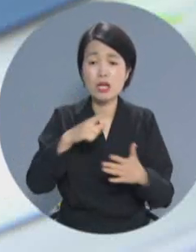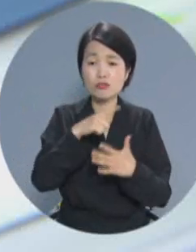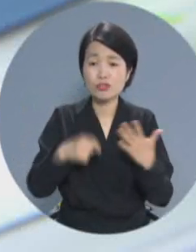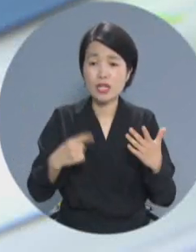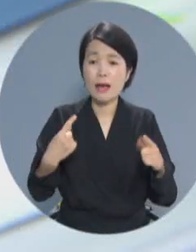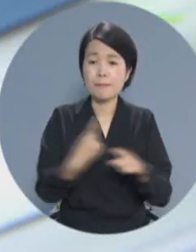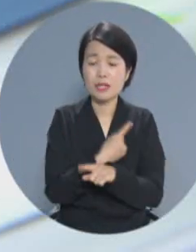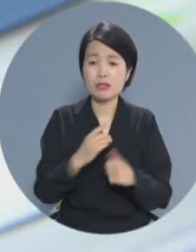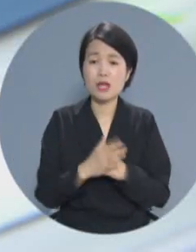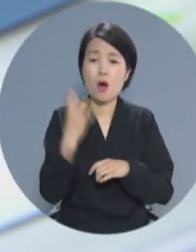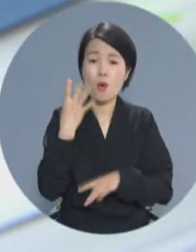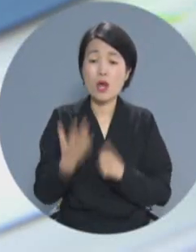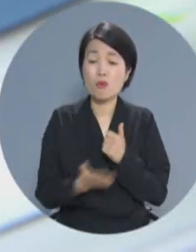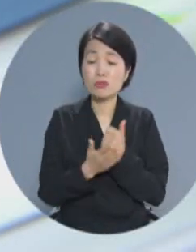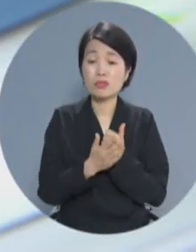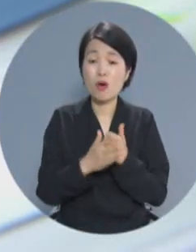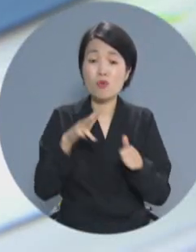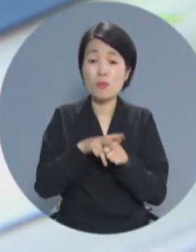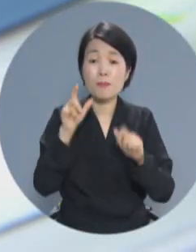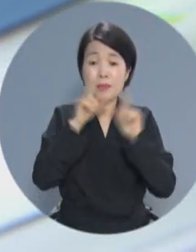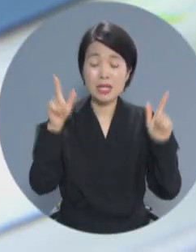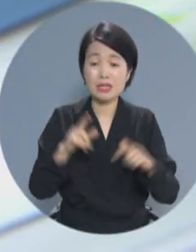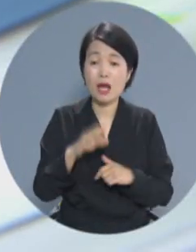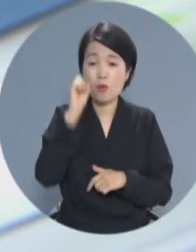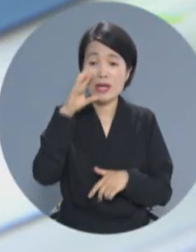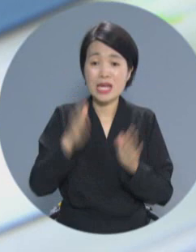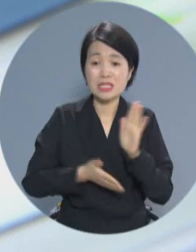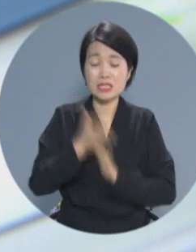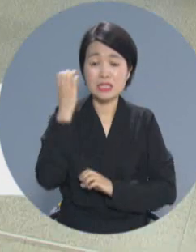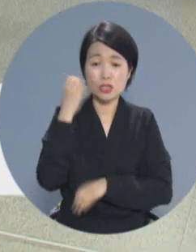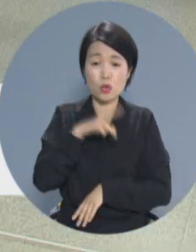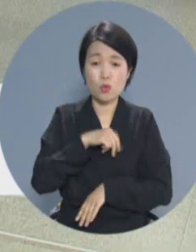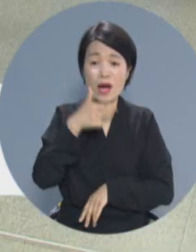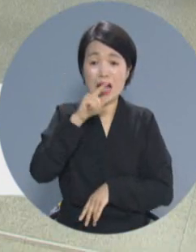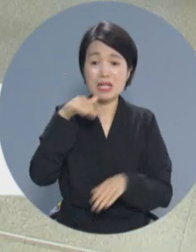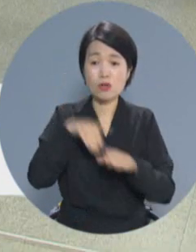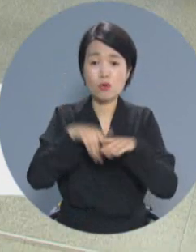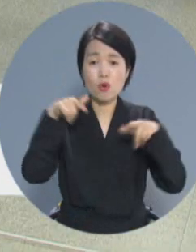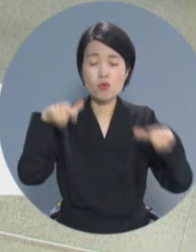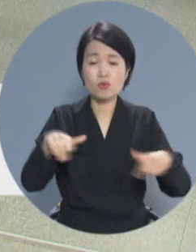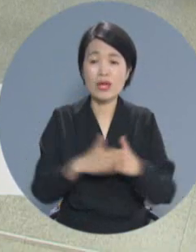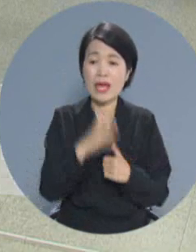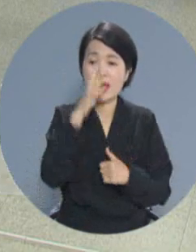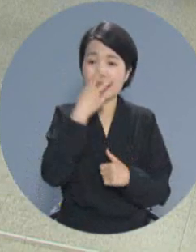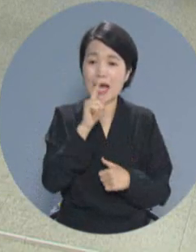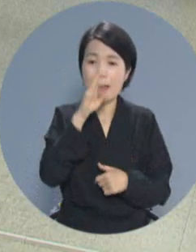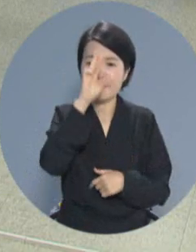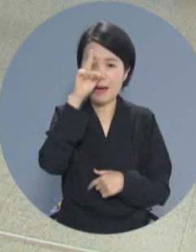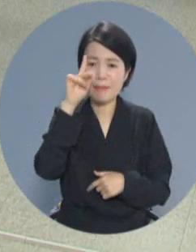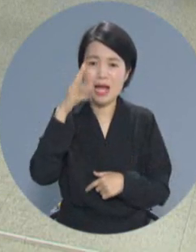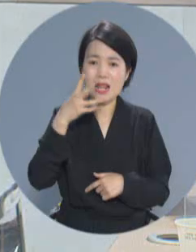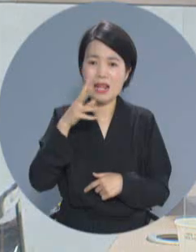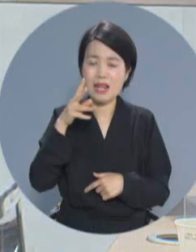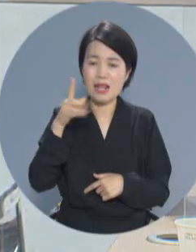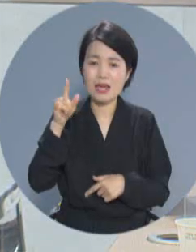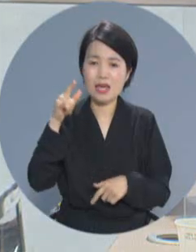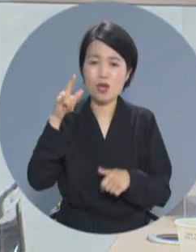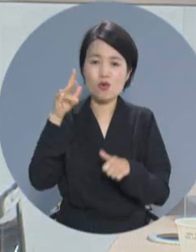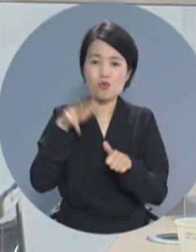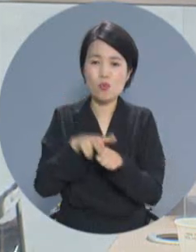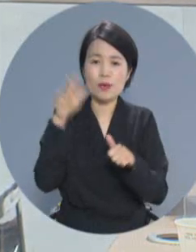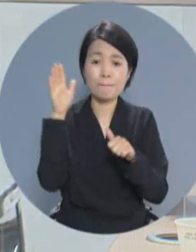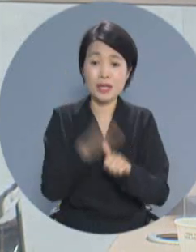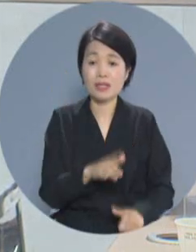뒤바뀌어 당초 공천 후보로 발표됐었던 광양시 기초의원 가선거구에 다 박말례 후보는 탈락하게